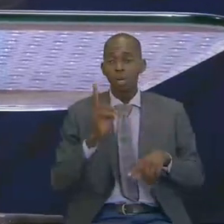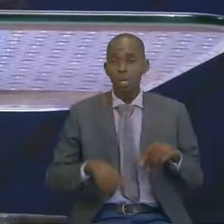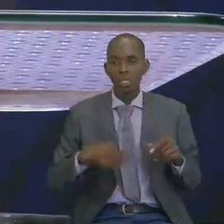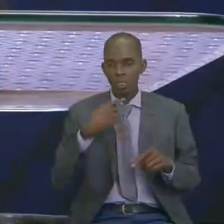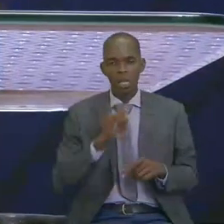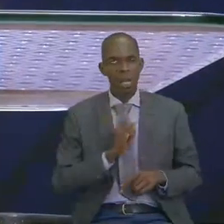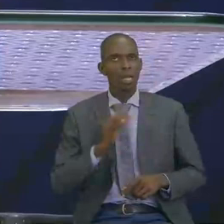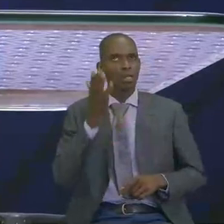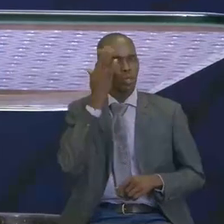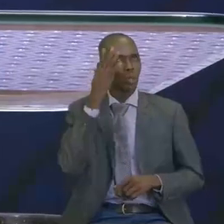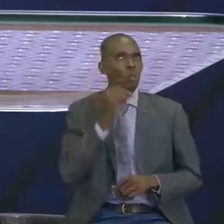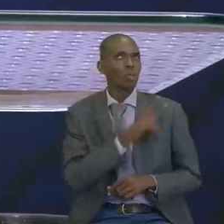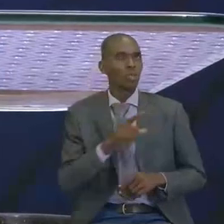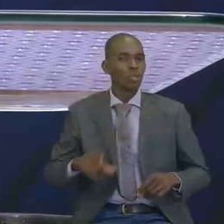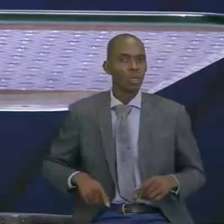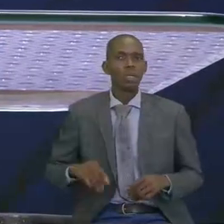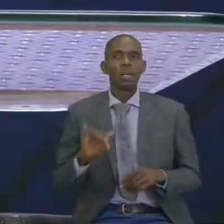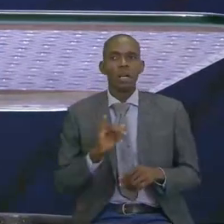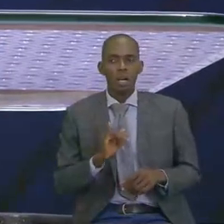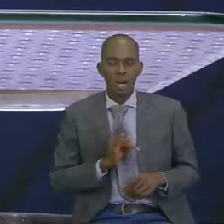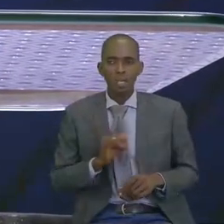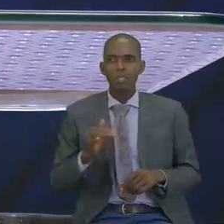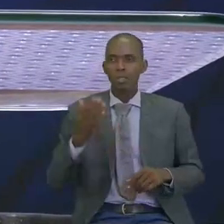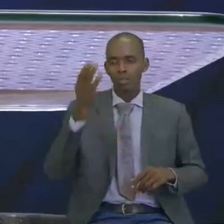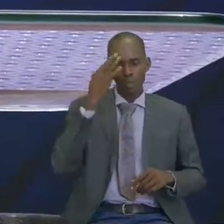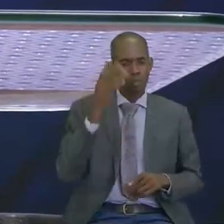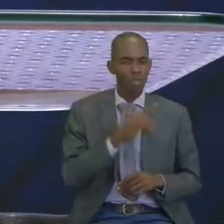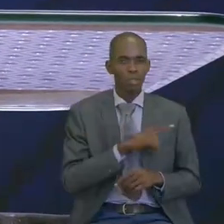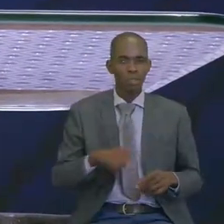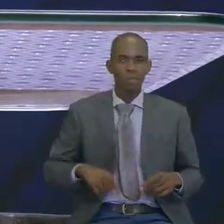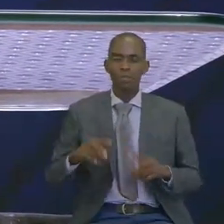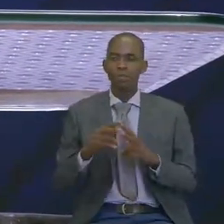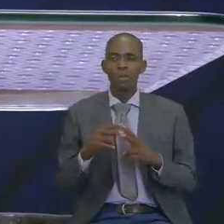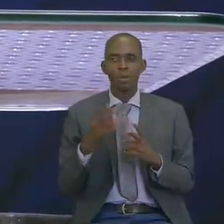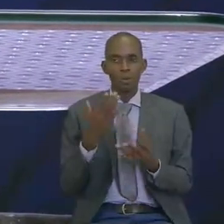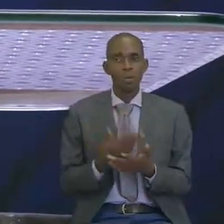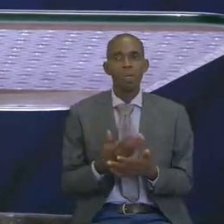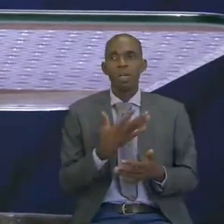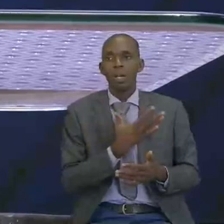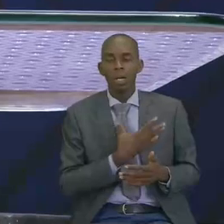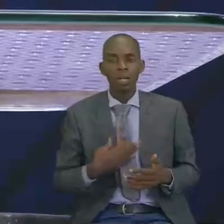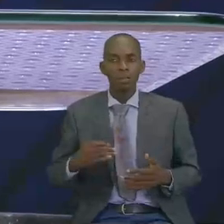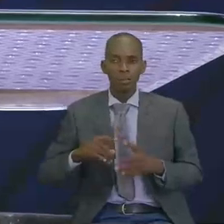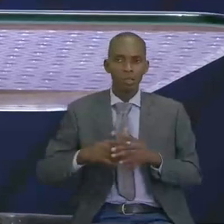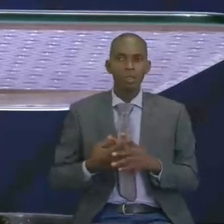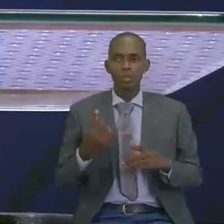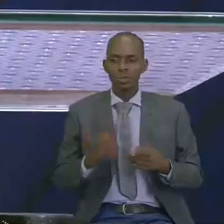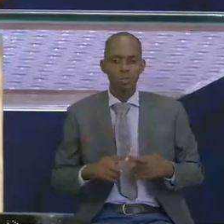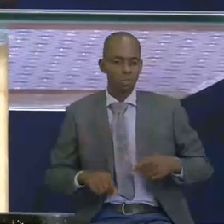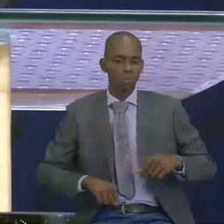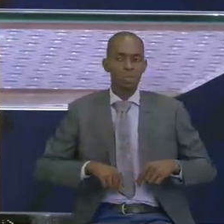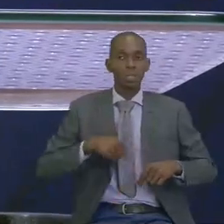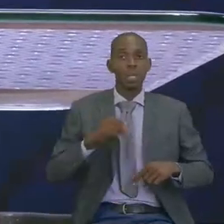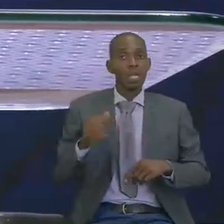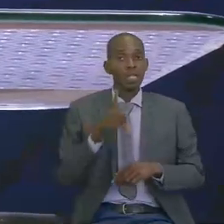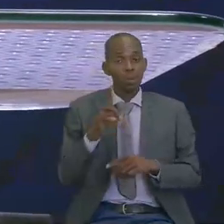soi. Alors, quelqu'un ne peut dire que, oui, je suis le seul Nazaréen, mais le Seigneur dit que je suis doux, je suis humble et